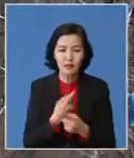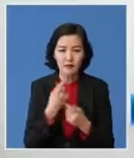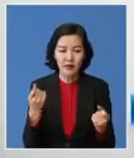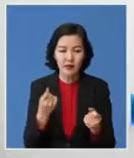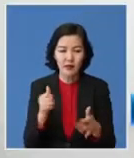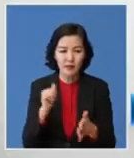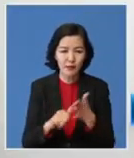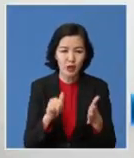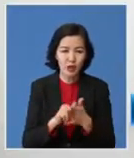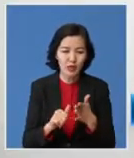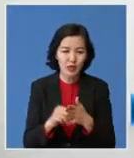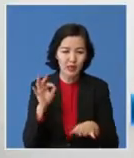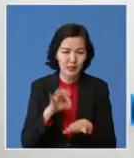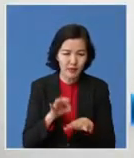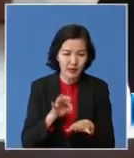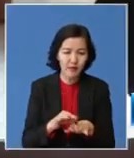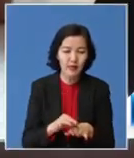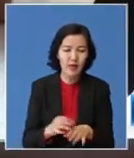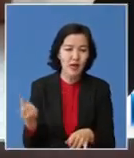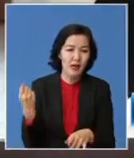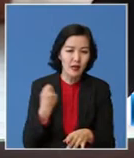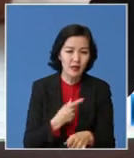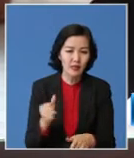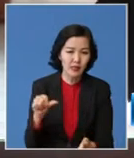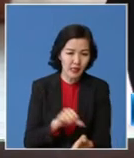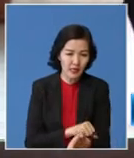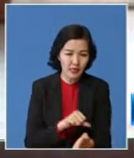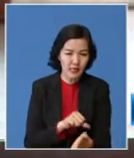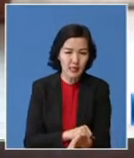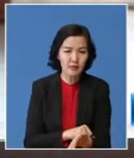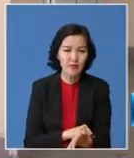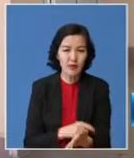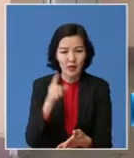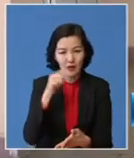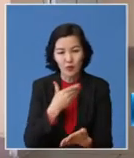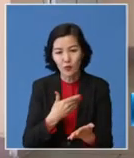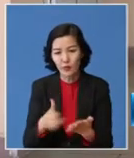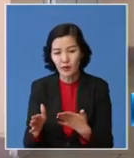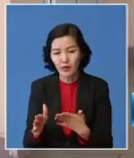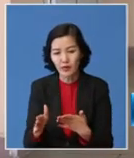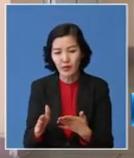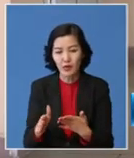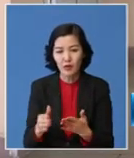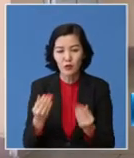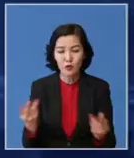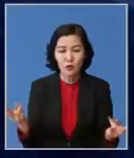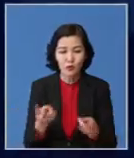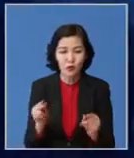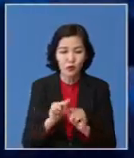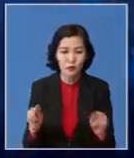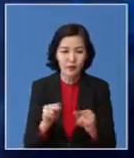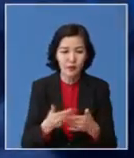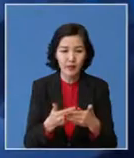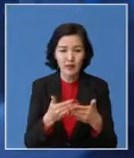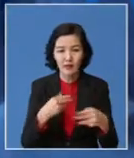о причинах и последствиях наркомании, алкоголизма и токсикомании – ключ от этих недугов, утверждают специалисты. Потому профилактике